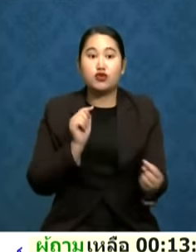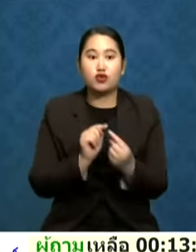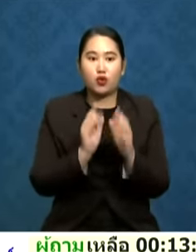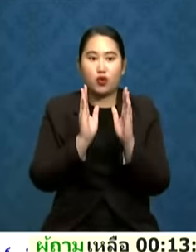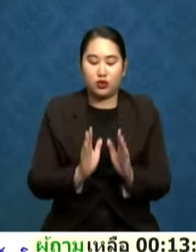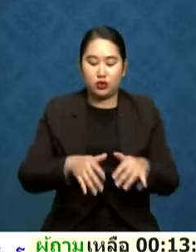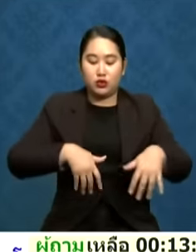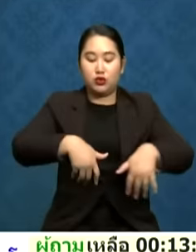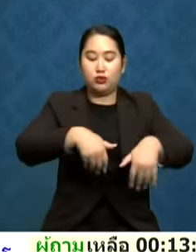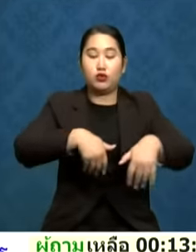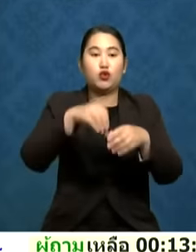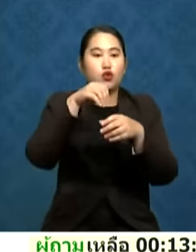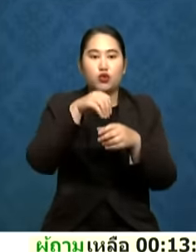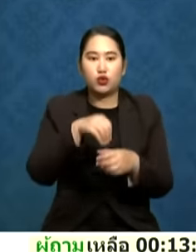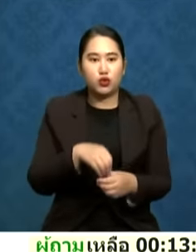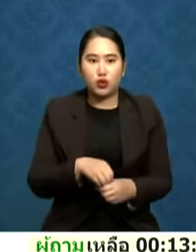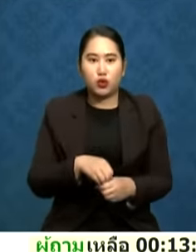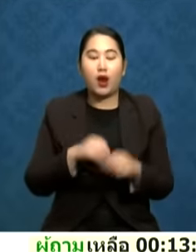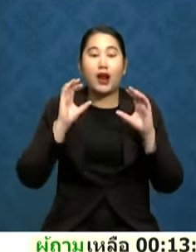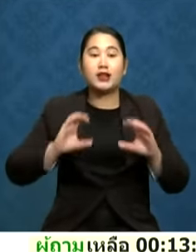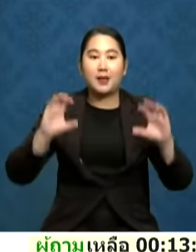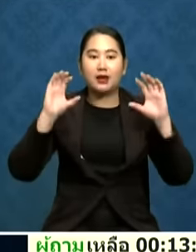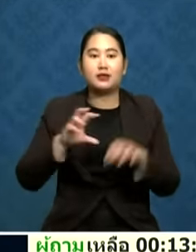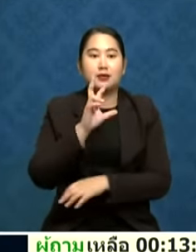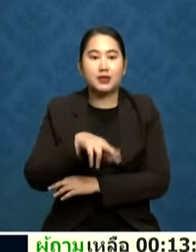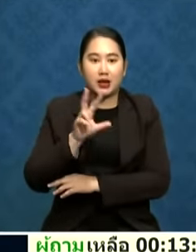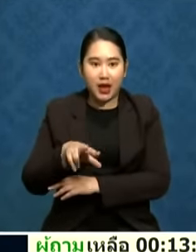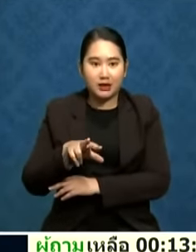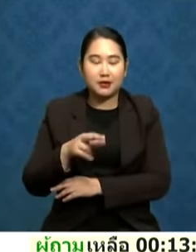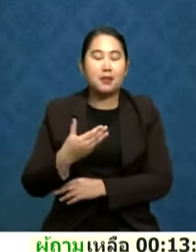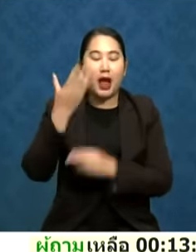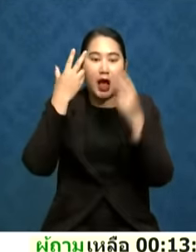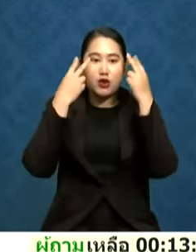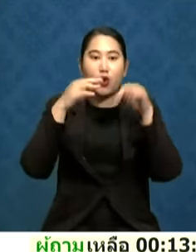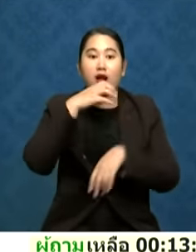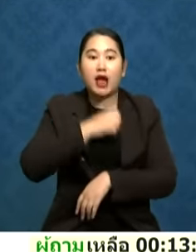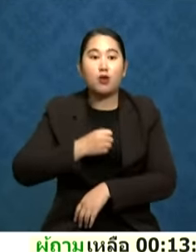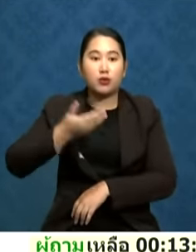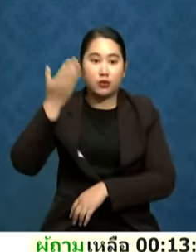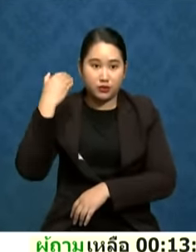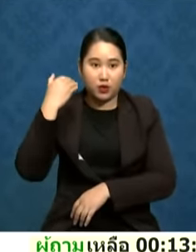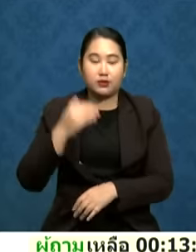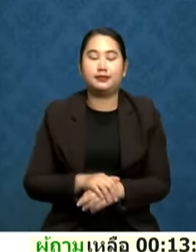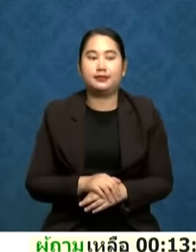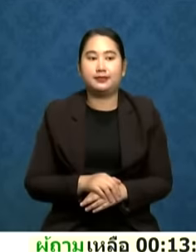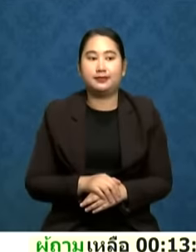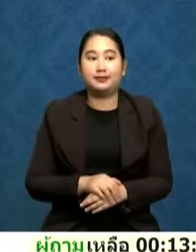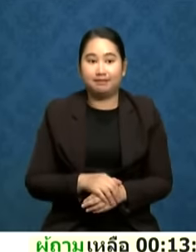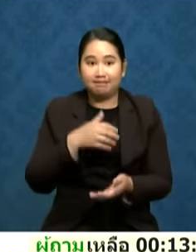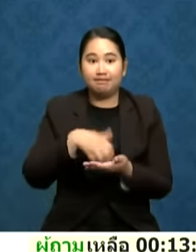ที่อยู่คู่กัลัฐบาลพักเพื่อไทยและอดีตนายกมาโยตลอดในวนนางกลาว